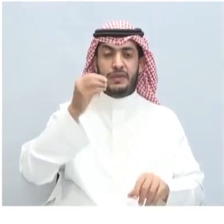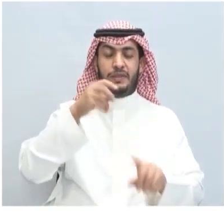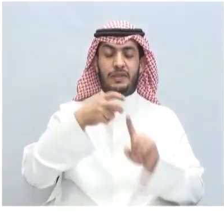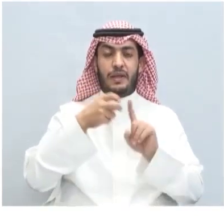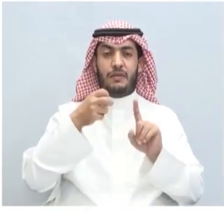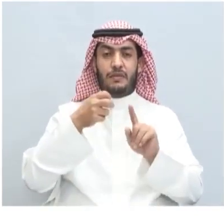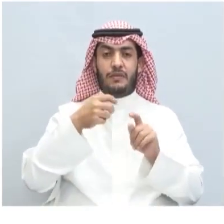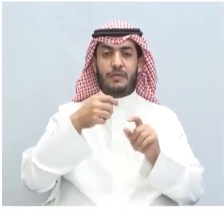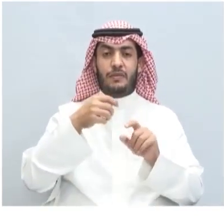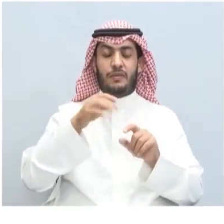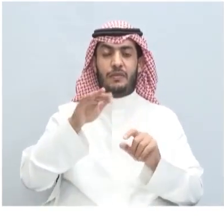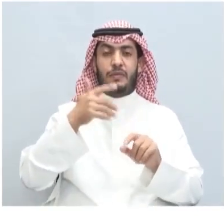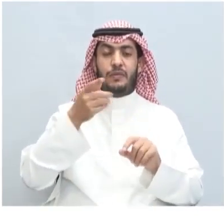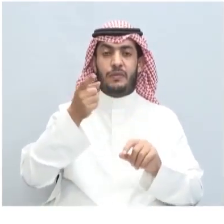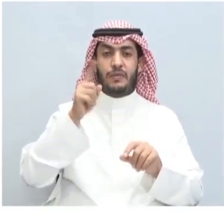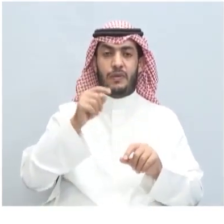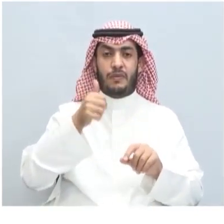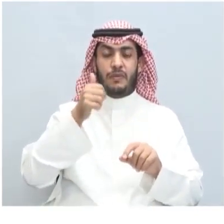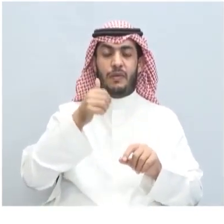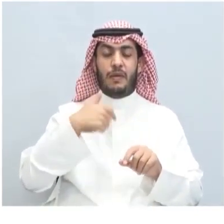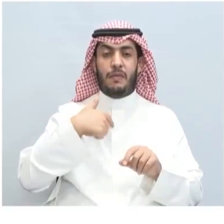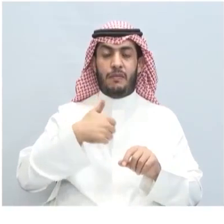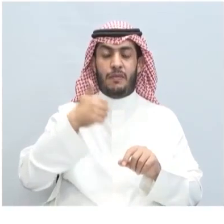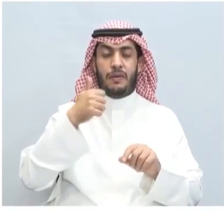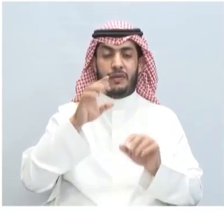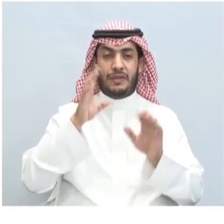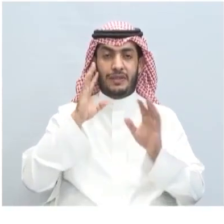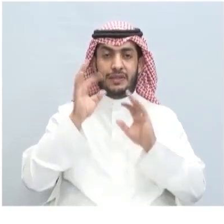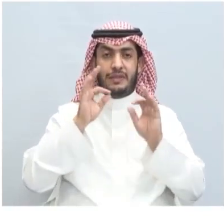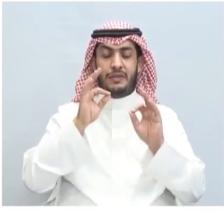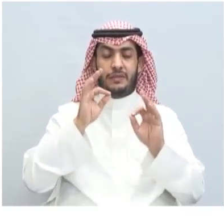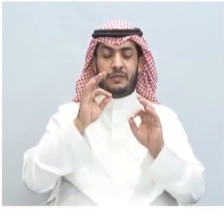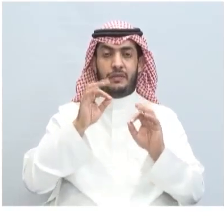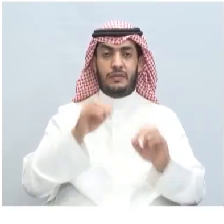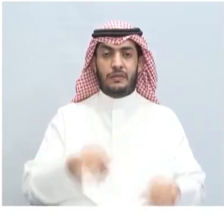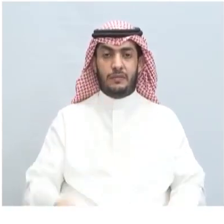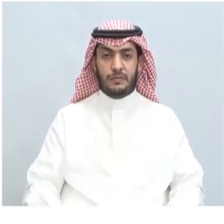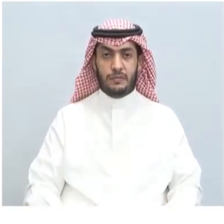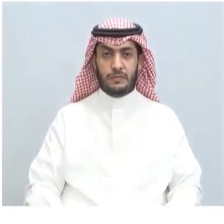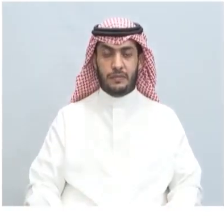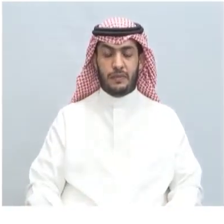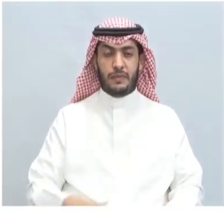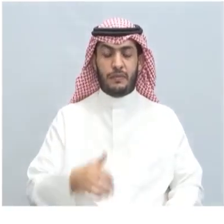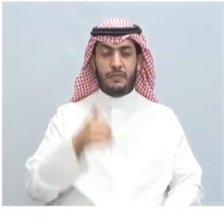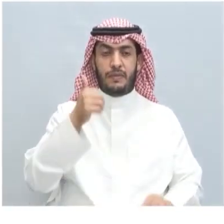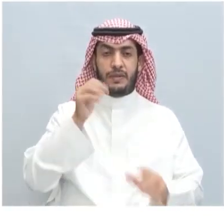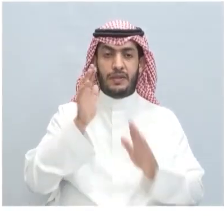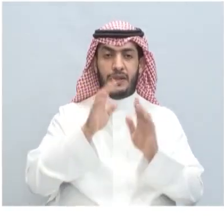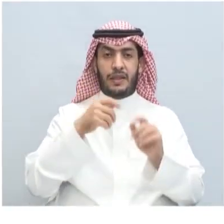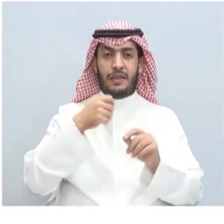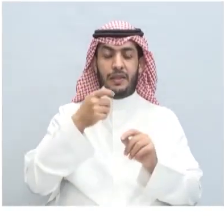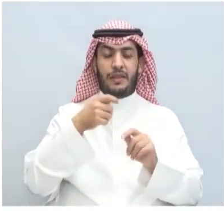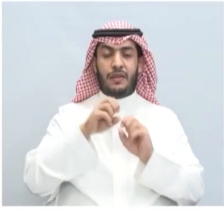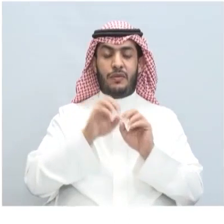اسهم للمستثمرين وايضا يكون لها القدره على الاستثمار وبالتالي هي مقارنه بالتوزيعات